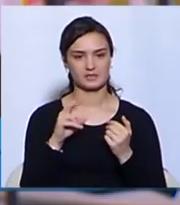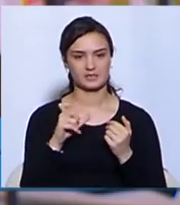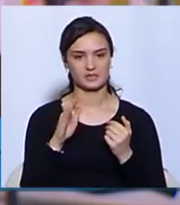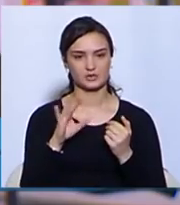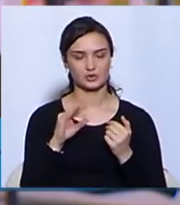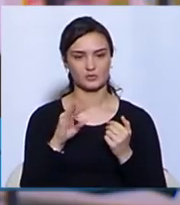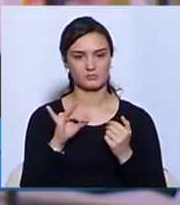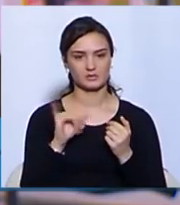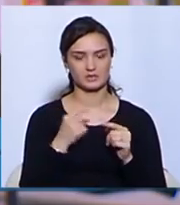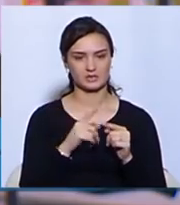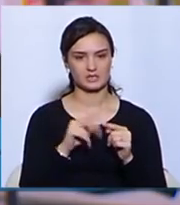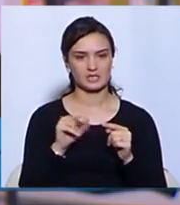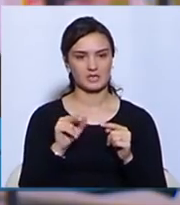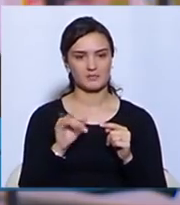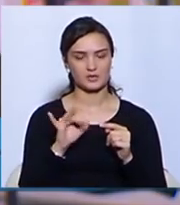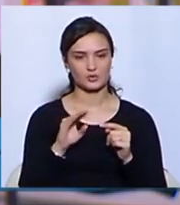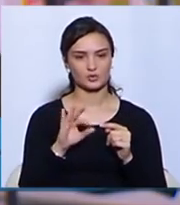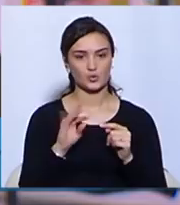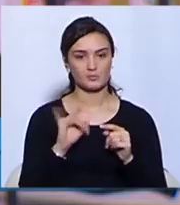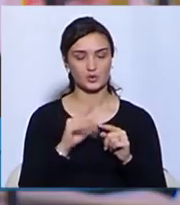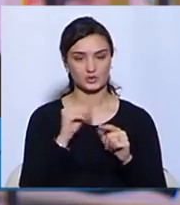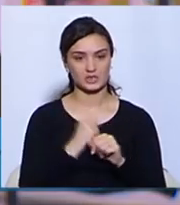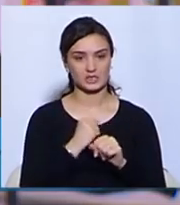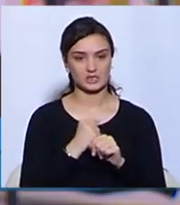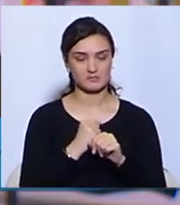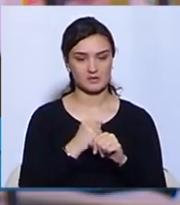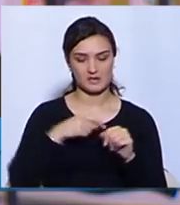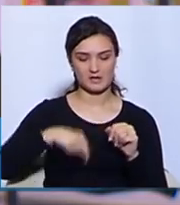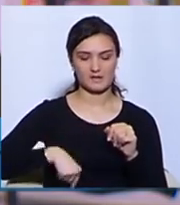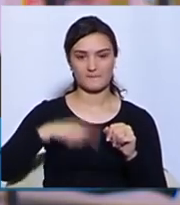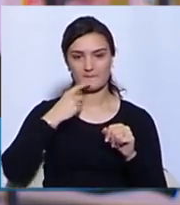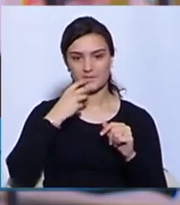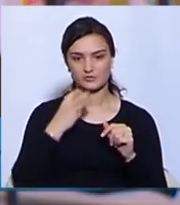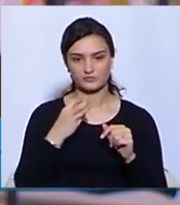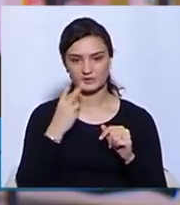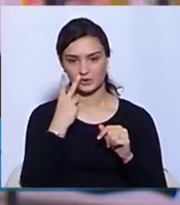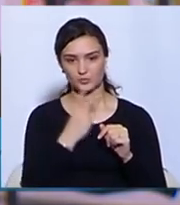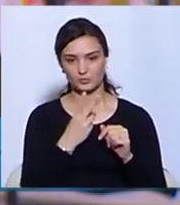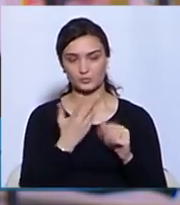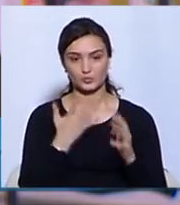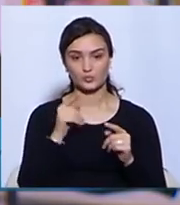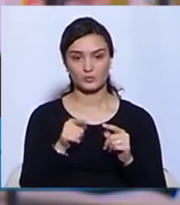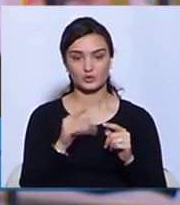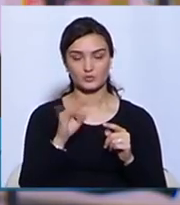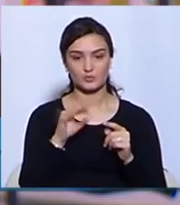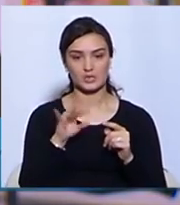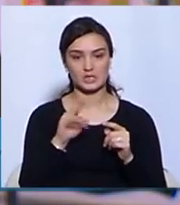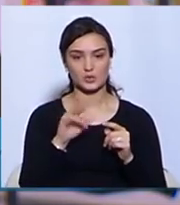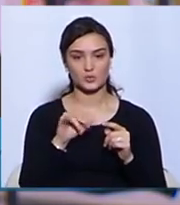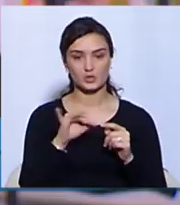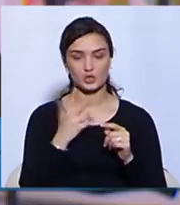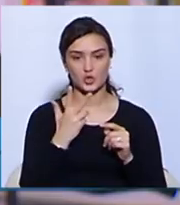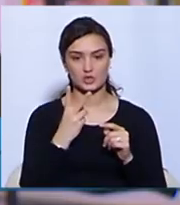დია. ლაპაროტომია როცა კეთდება და მარჯვენა საკვერცხი იქვია და გიმზერს და თუმაში ფოლიკულია მაგალითად